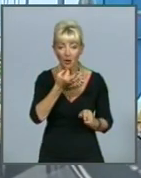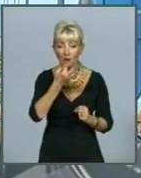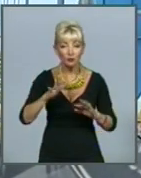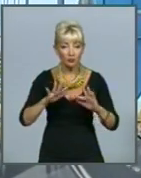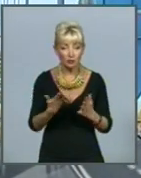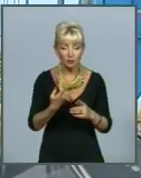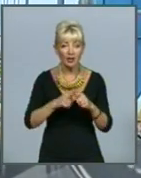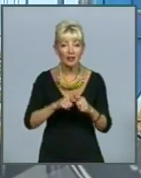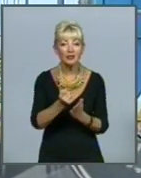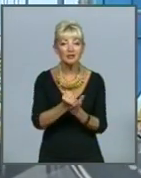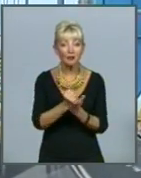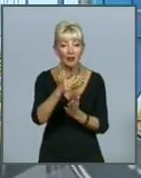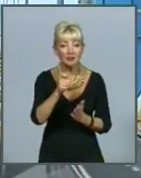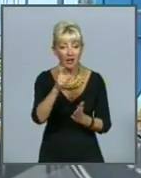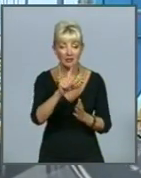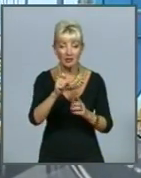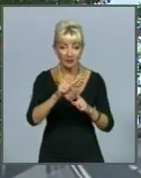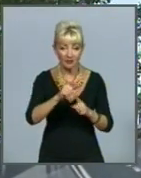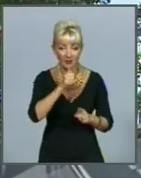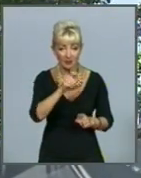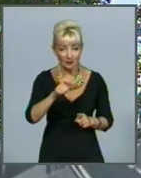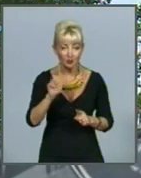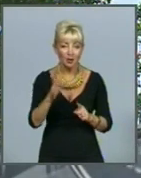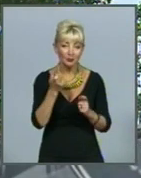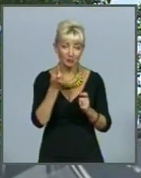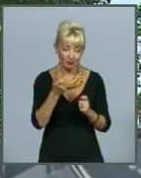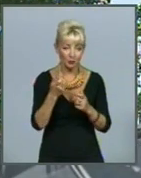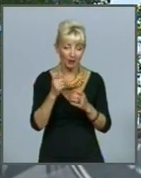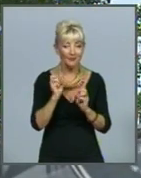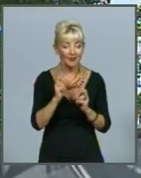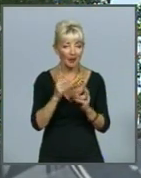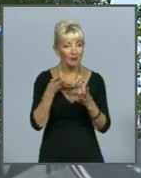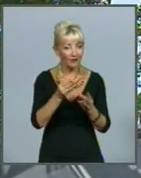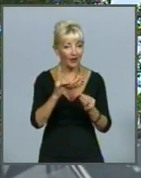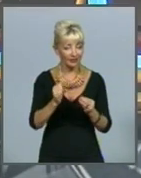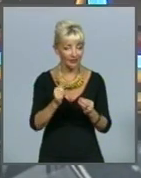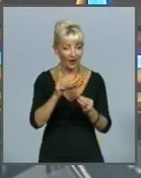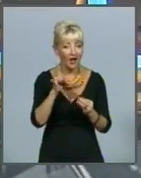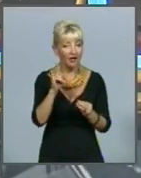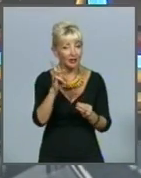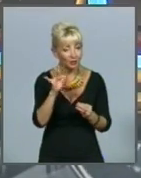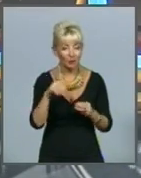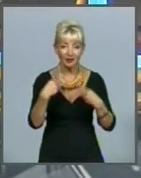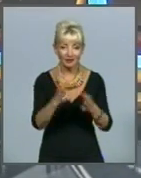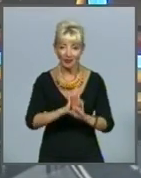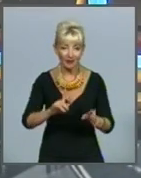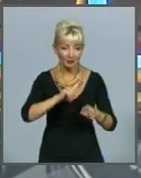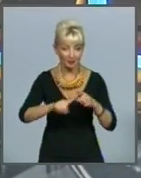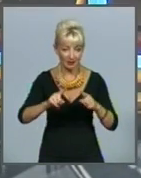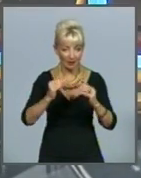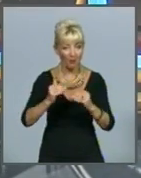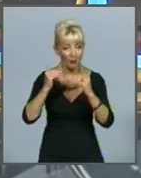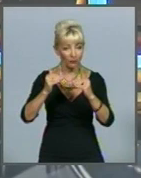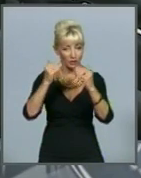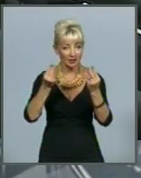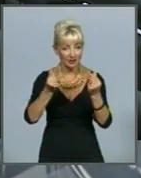словами експертів, буде трохи тиснути на ринок і не давати стрімко рости цінам на блакитне паливо. Яна Біляєва, Олег